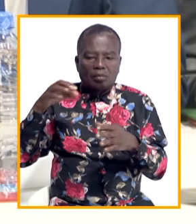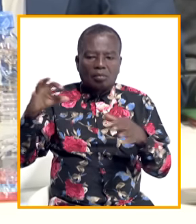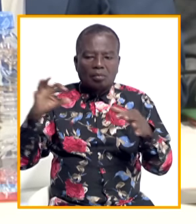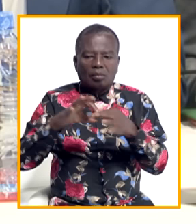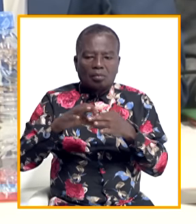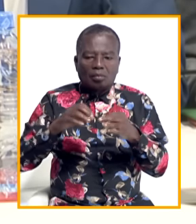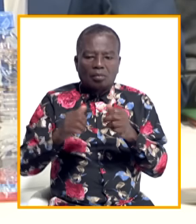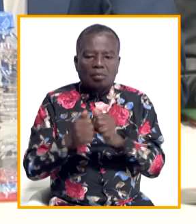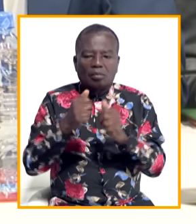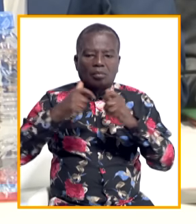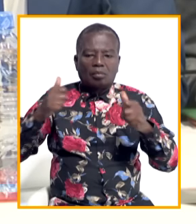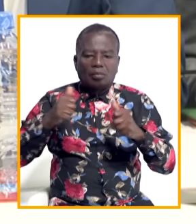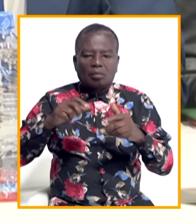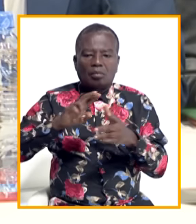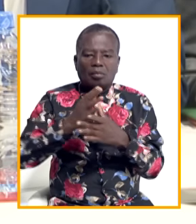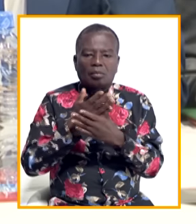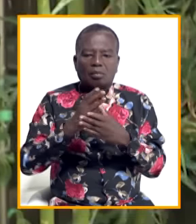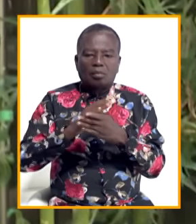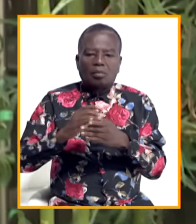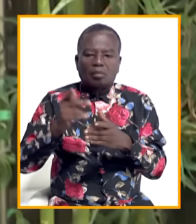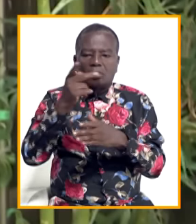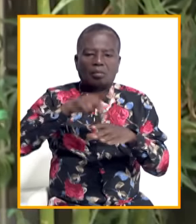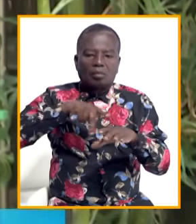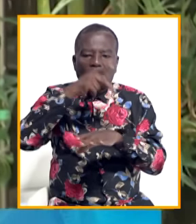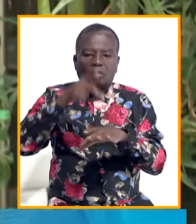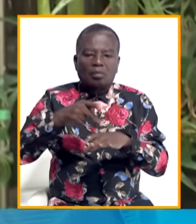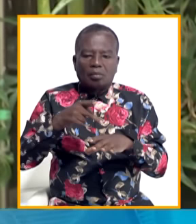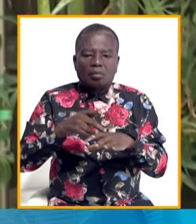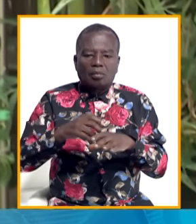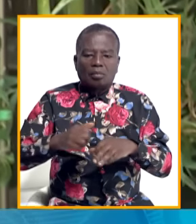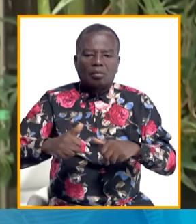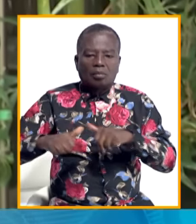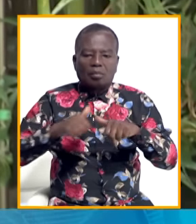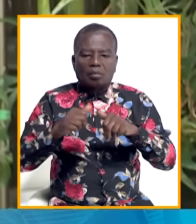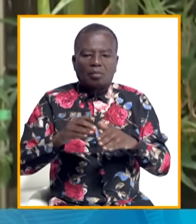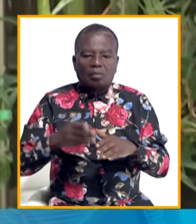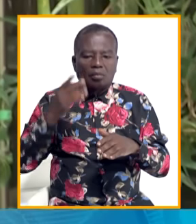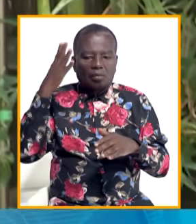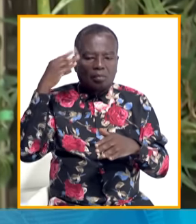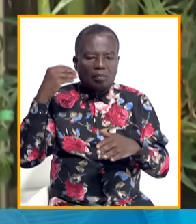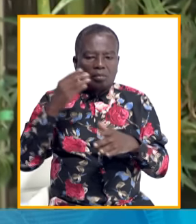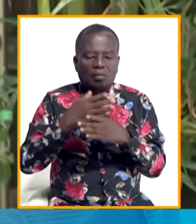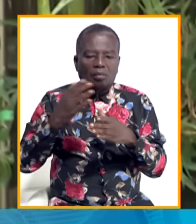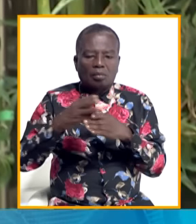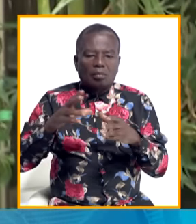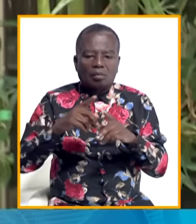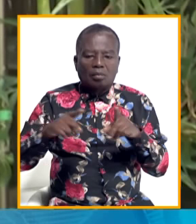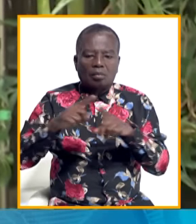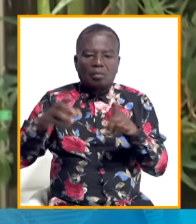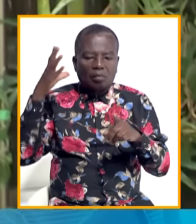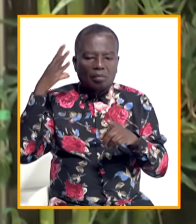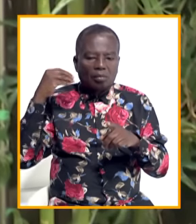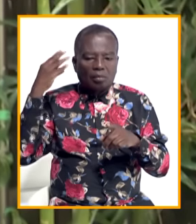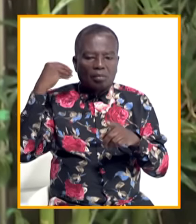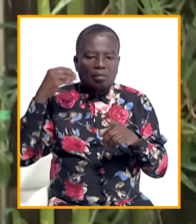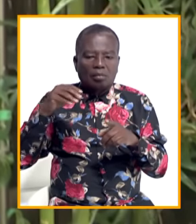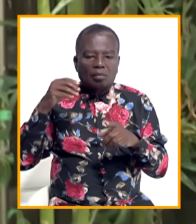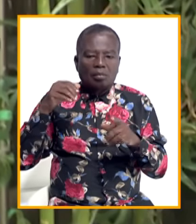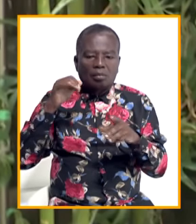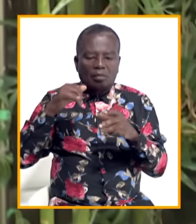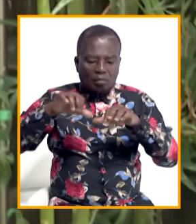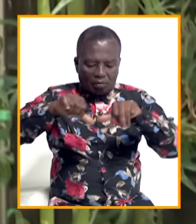plus fort entre les principaux acteurs. On vient partager les différentes expériences des chercheurs des autres pays, aussi bien